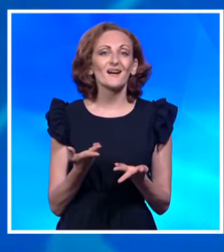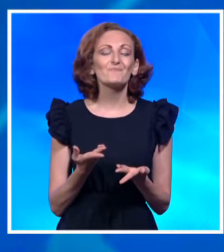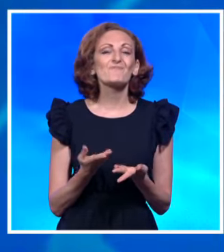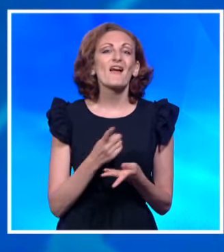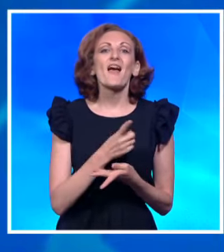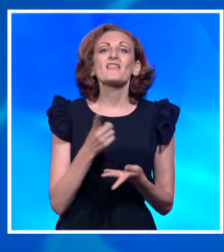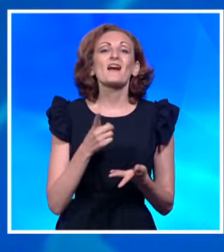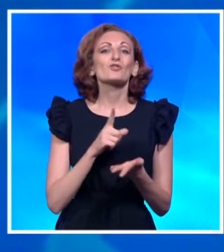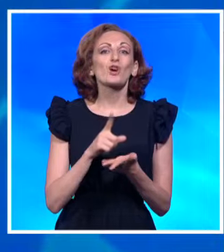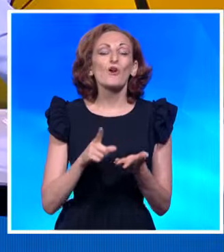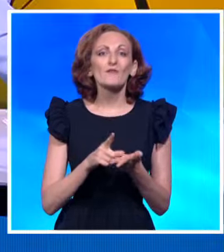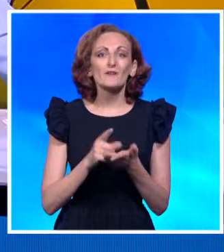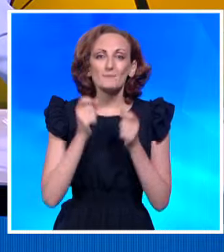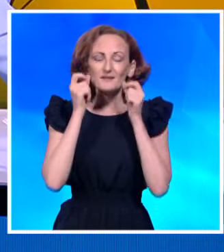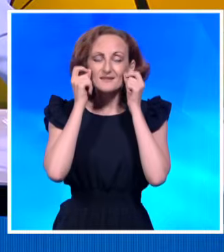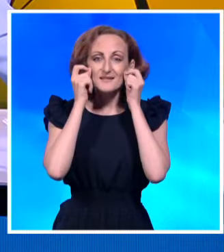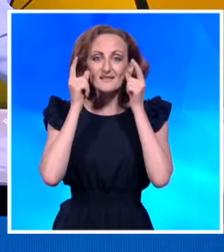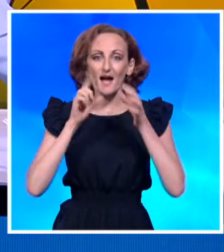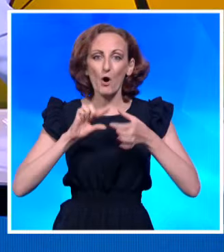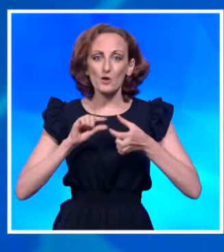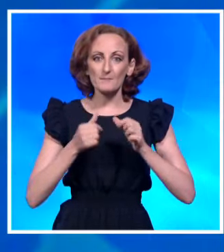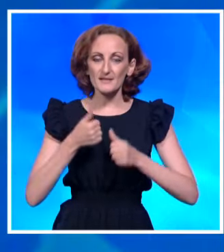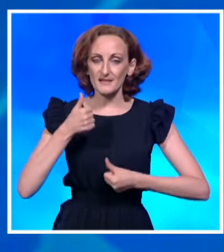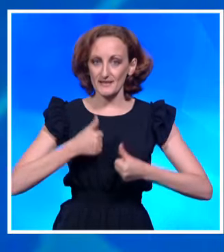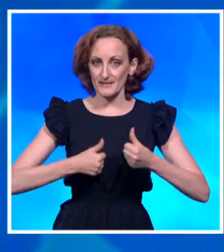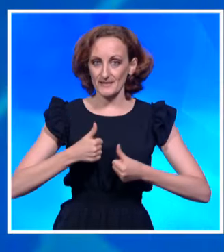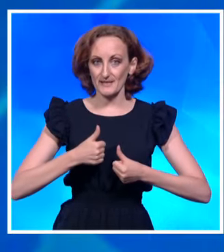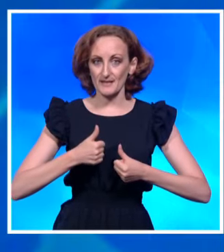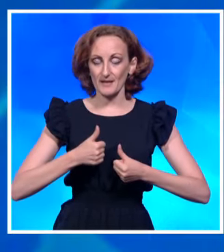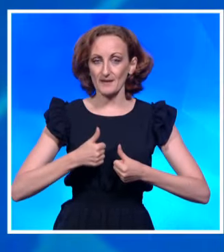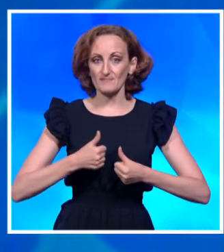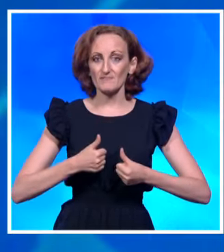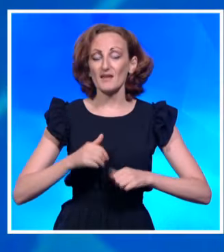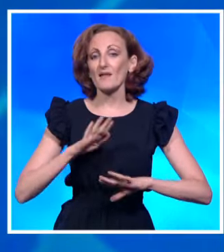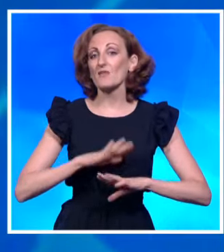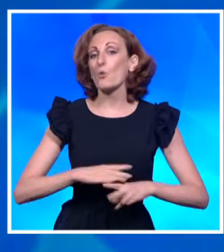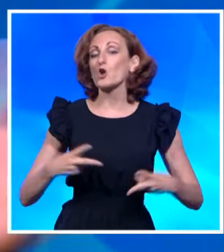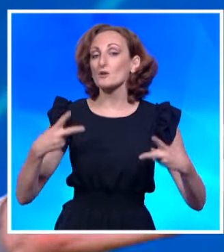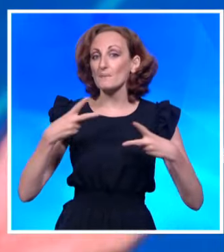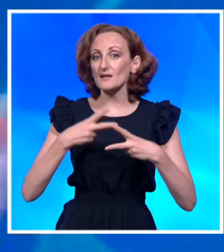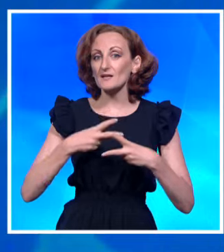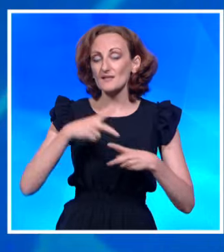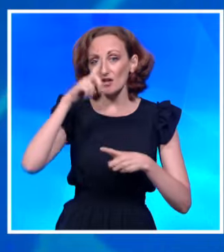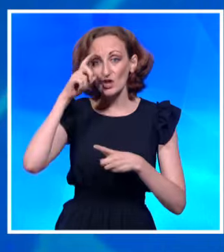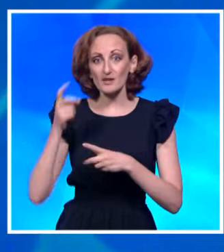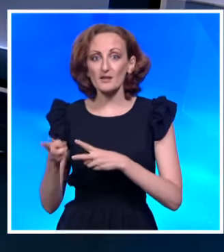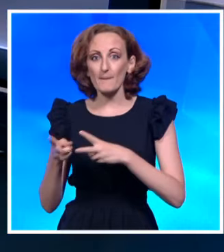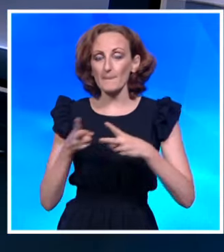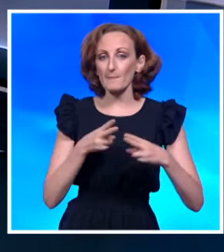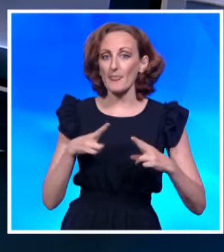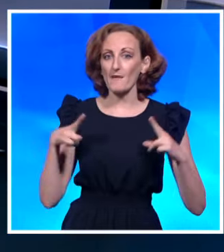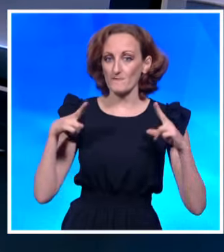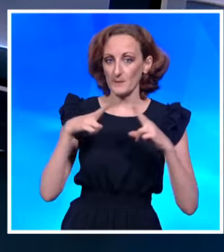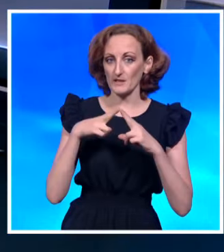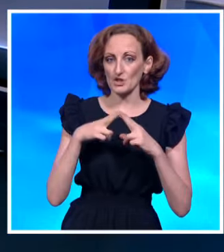някакво такова време да ги изненада, да изненада Олимпийските игри, да наложи прекъсване, тази жега да се премести натам? Чак